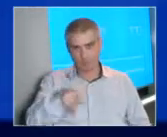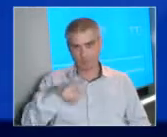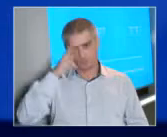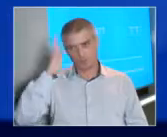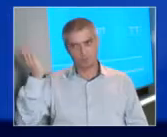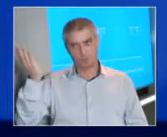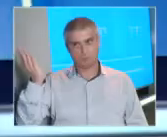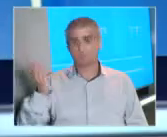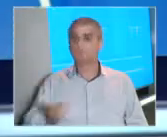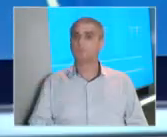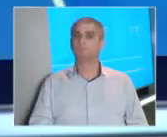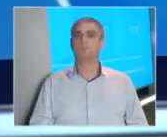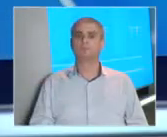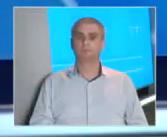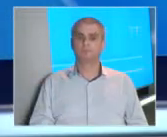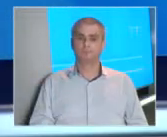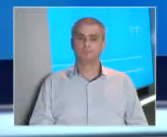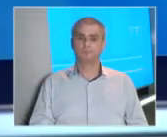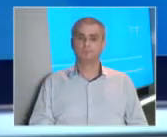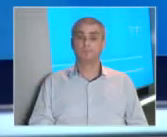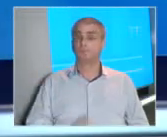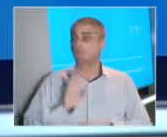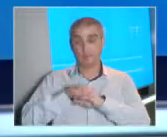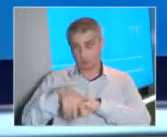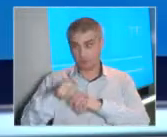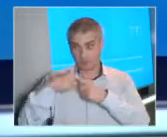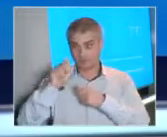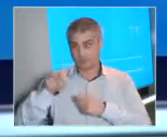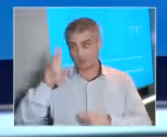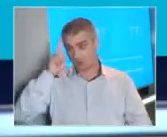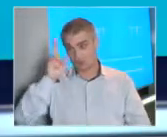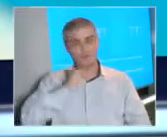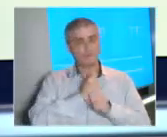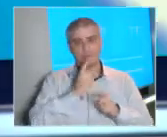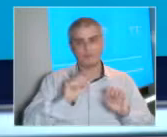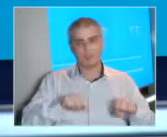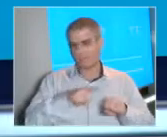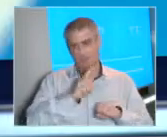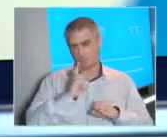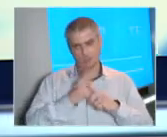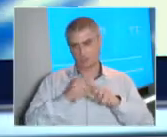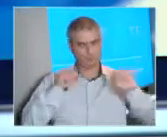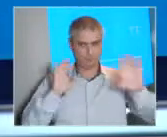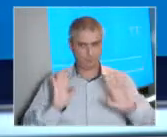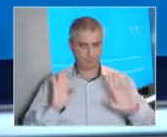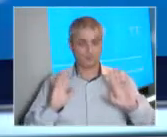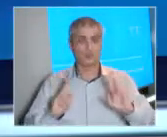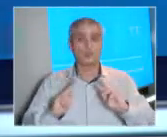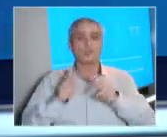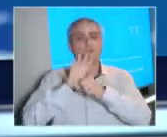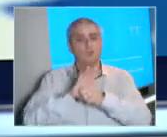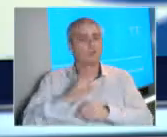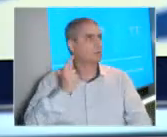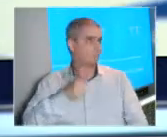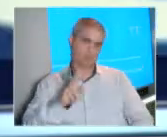באיזשהו מקום מנהלת חלק מאוד גדול של הליכוד. מי שהגיע להשפיע על חברי כנסת מהליכוד וגם מהעבודה, היו קבלנים שהם לא בדיוק בהסתדרות, ולכן קבוצות לחץ... גם